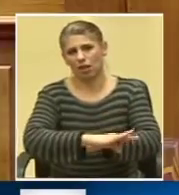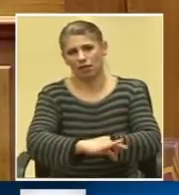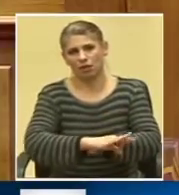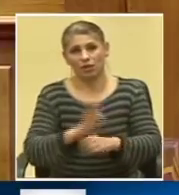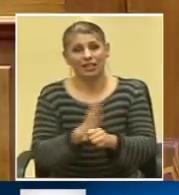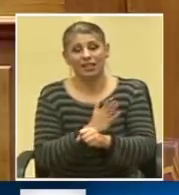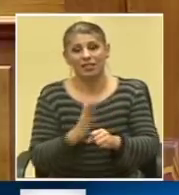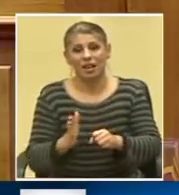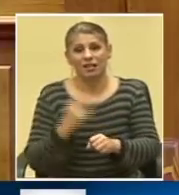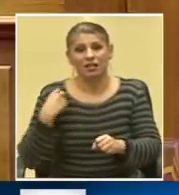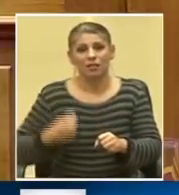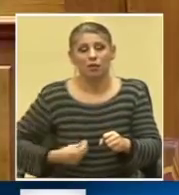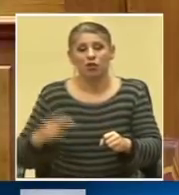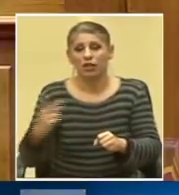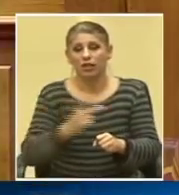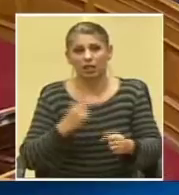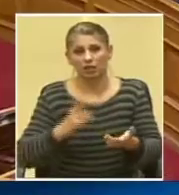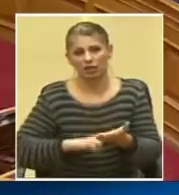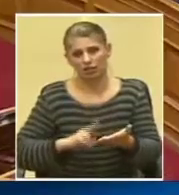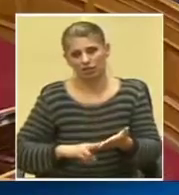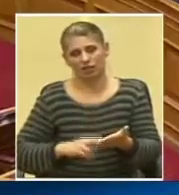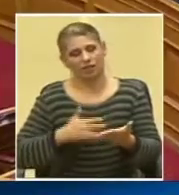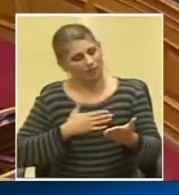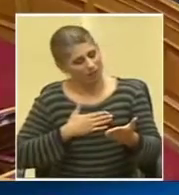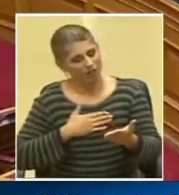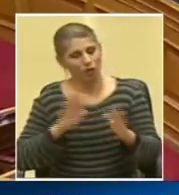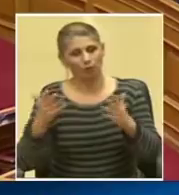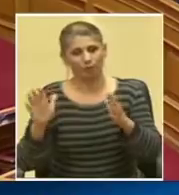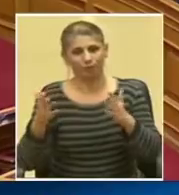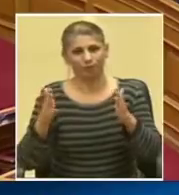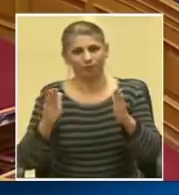τη διάλυση της δημόσιας κοινωνικής ασφάλειας. Ευχαριστώ. Ευχαριστώ τον κύριο Μαντά.